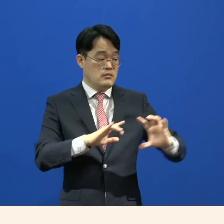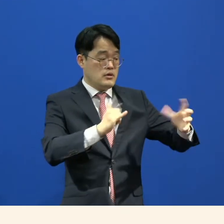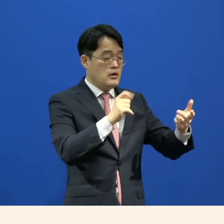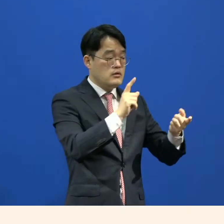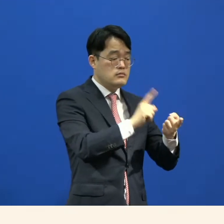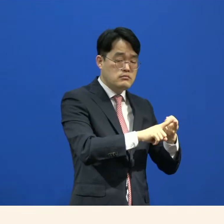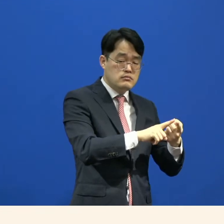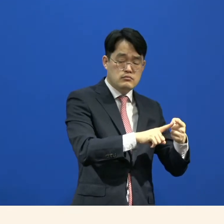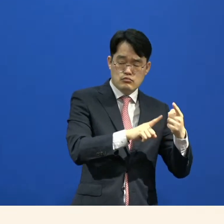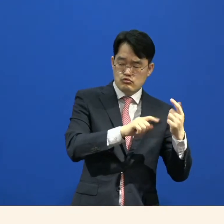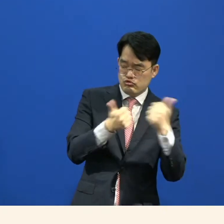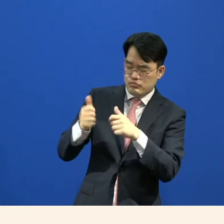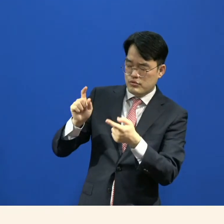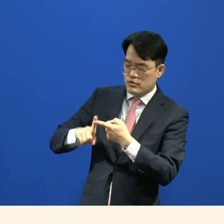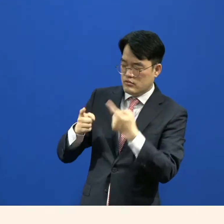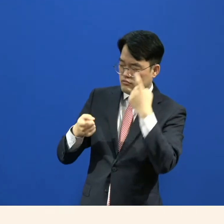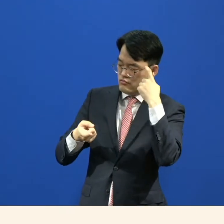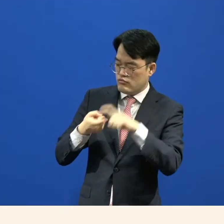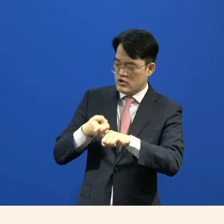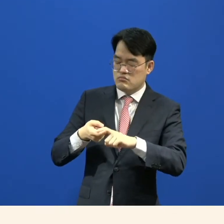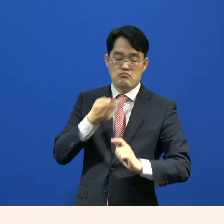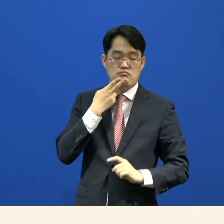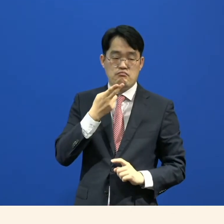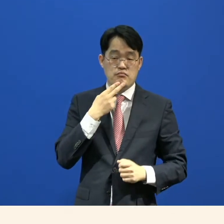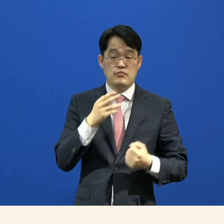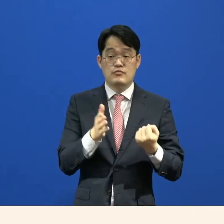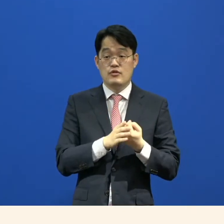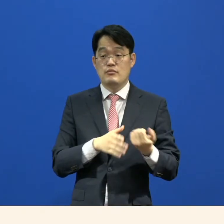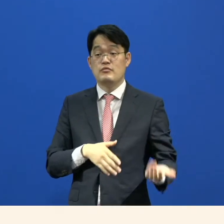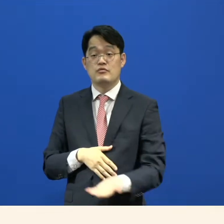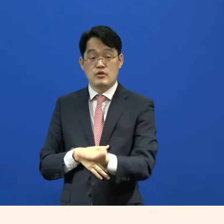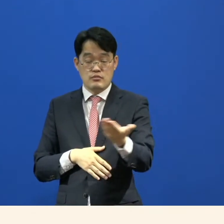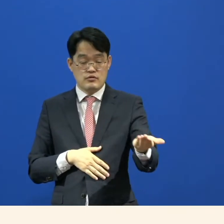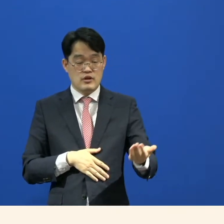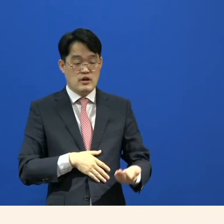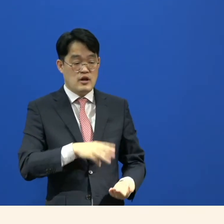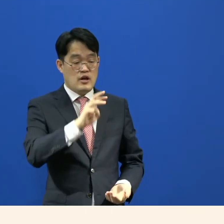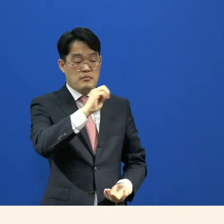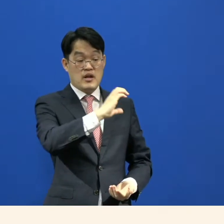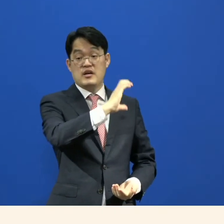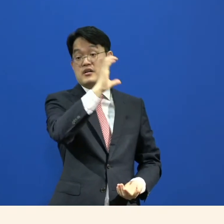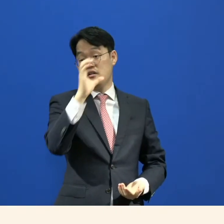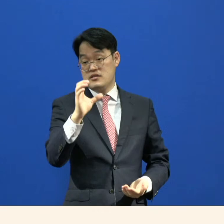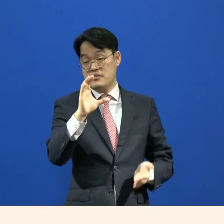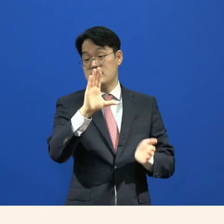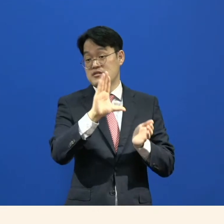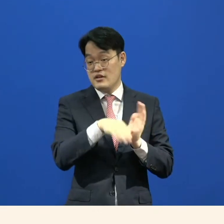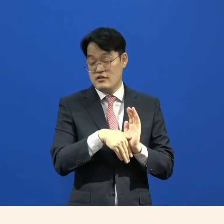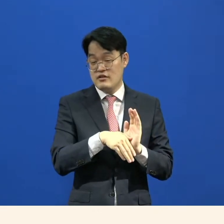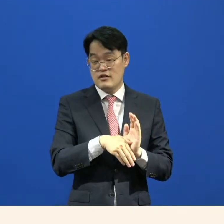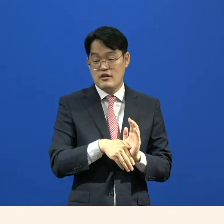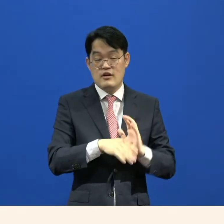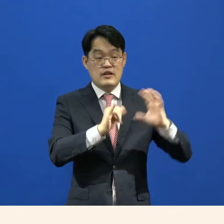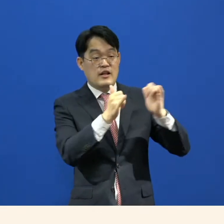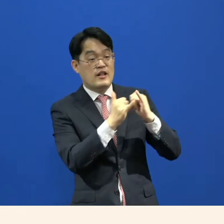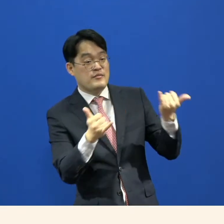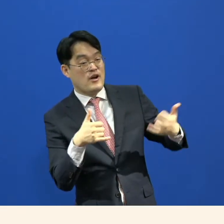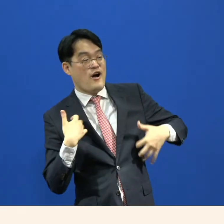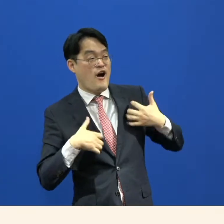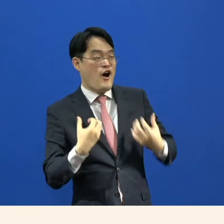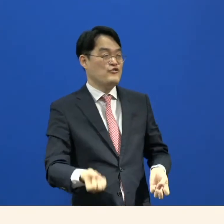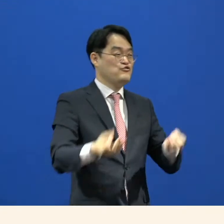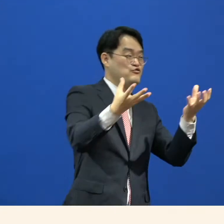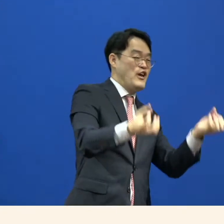여러분. 그래서 여러분, 크리스마스 때는 막 세상 사람들도 다니는데 부활절 이런 거 하면 고난주간 관심 하나도